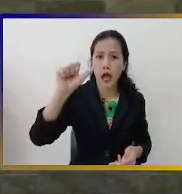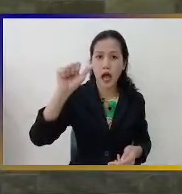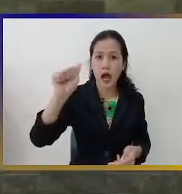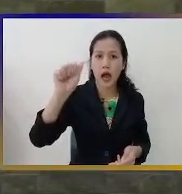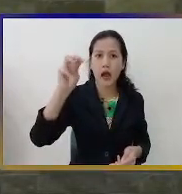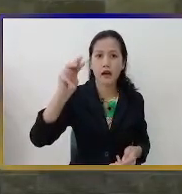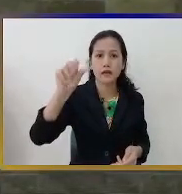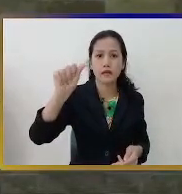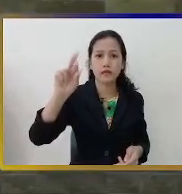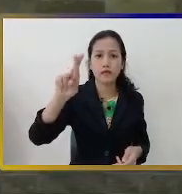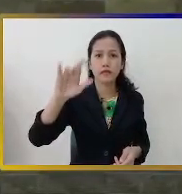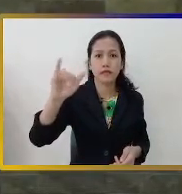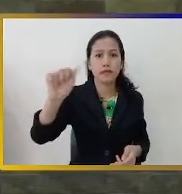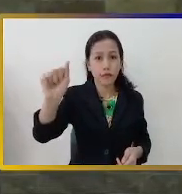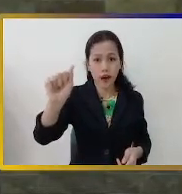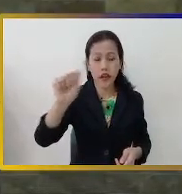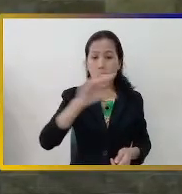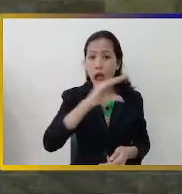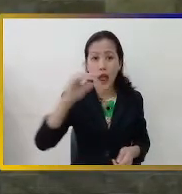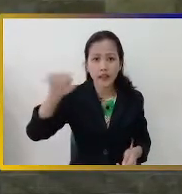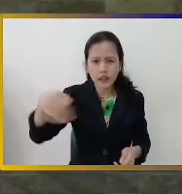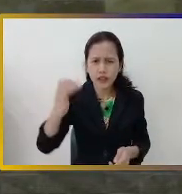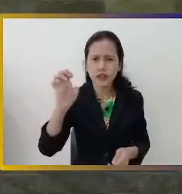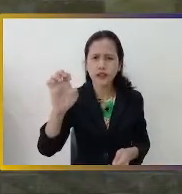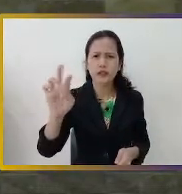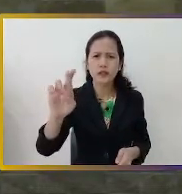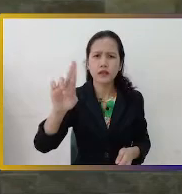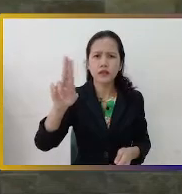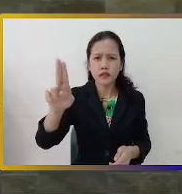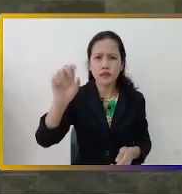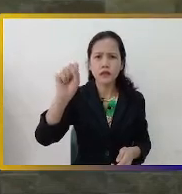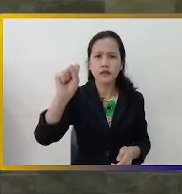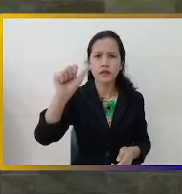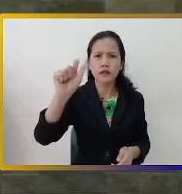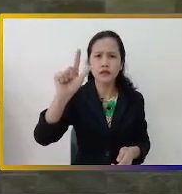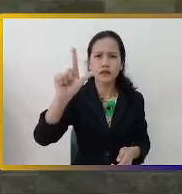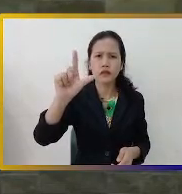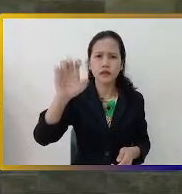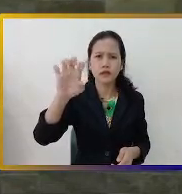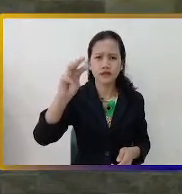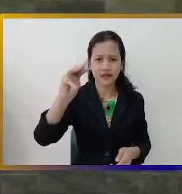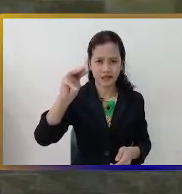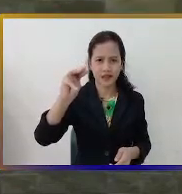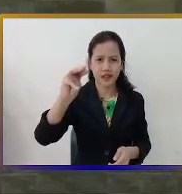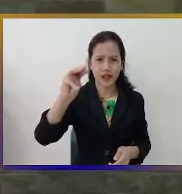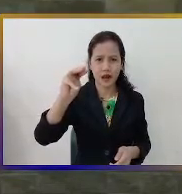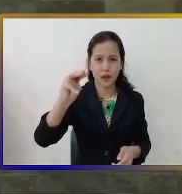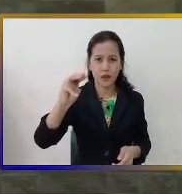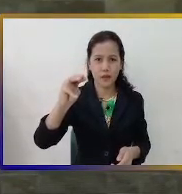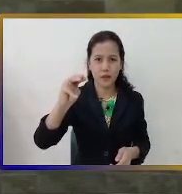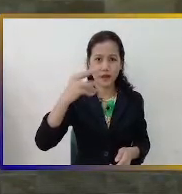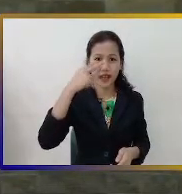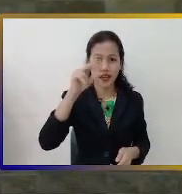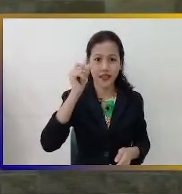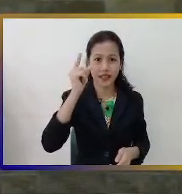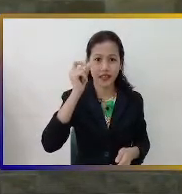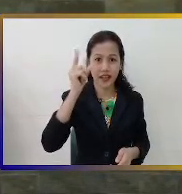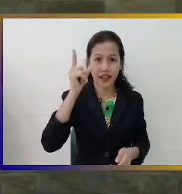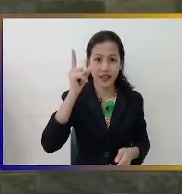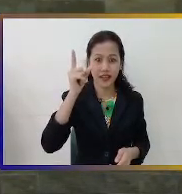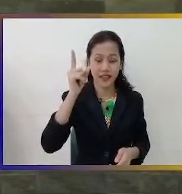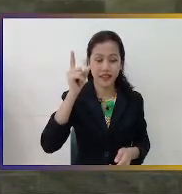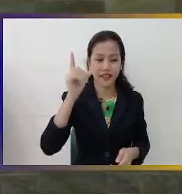1, the last part of verse number 1 of chapter number 1, na ang sabi po dyan, which he saw concerning